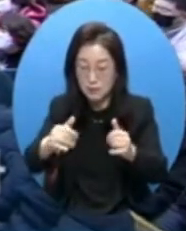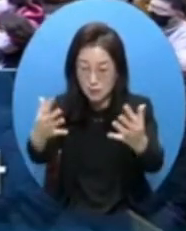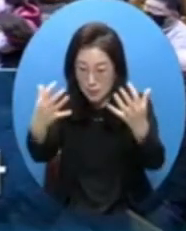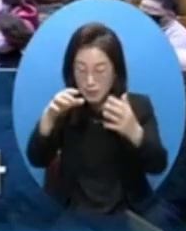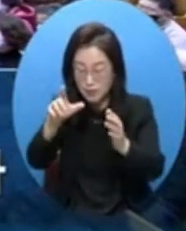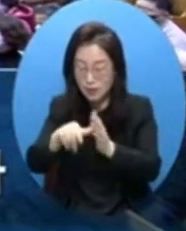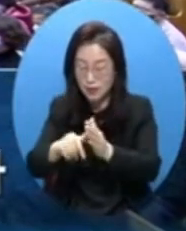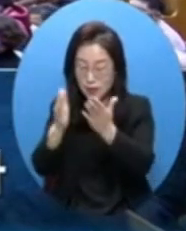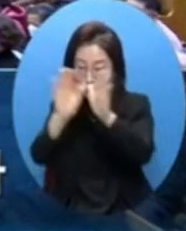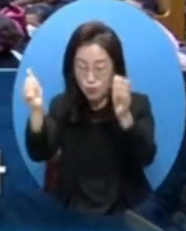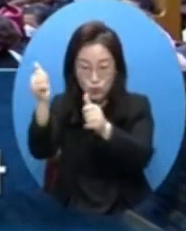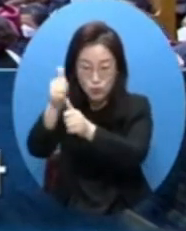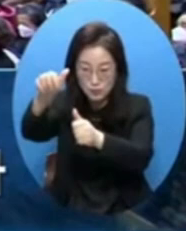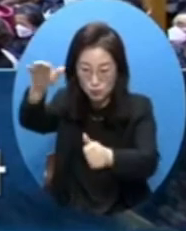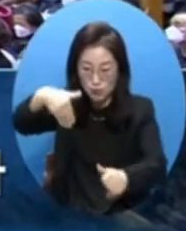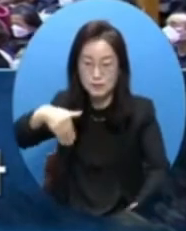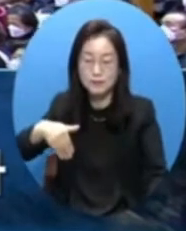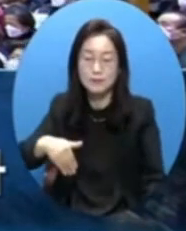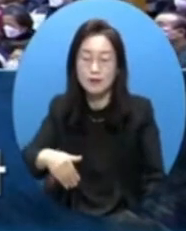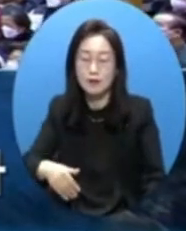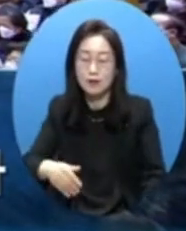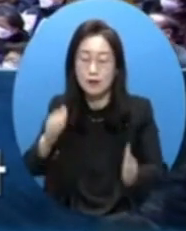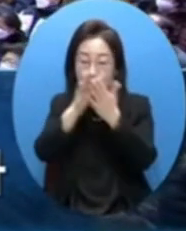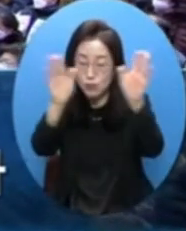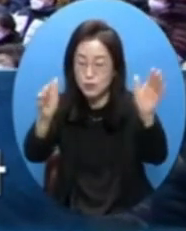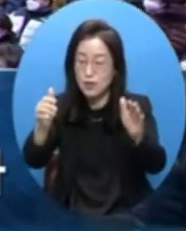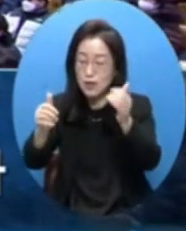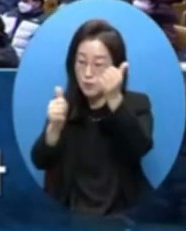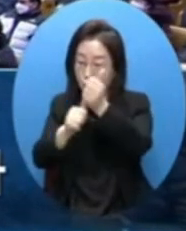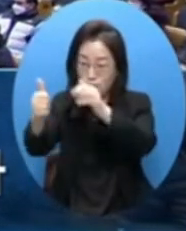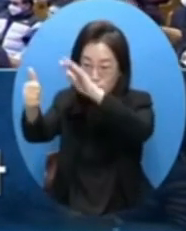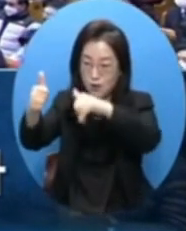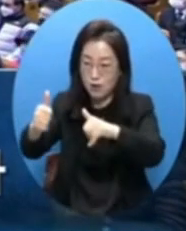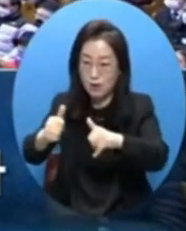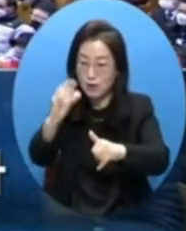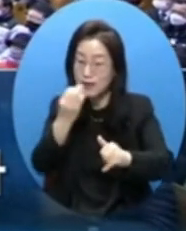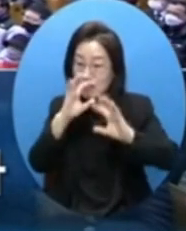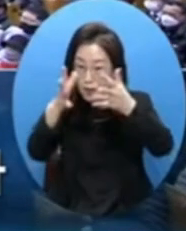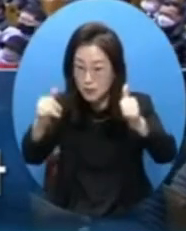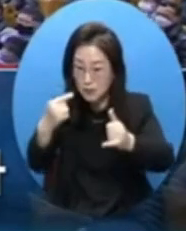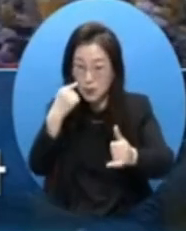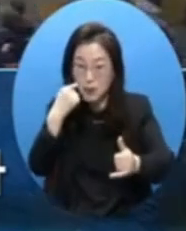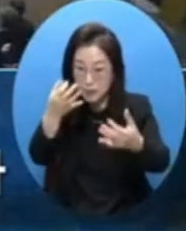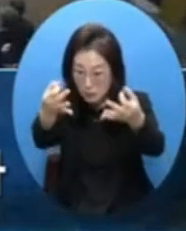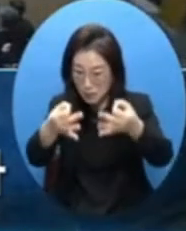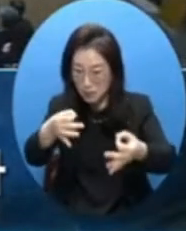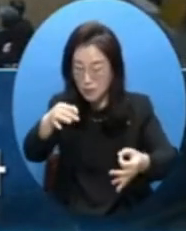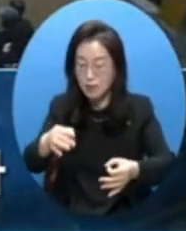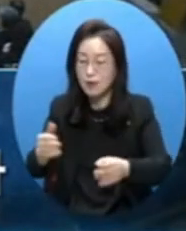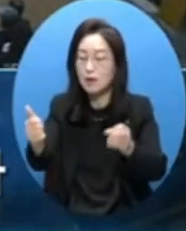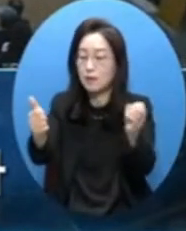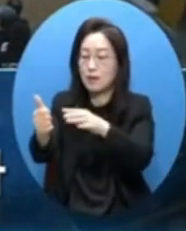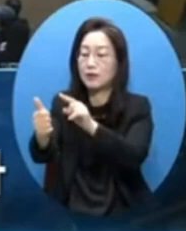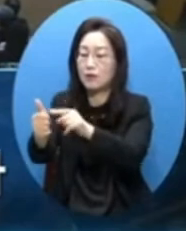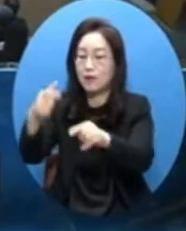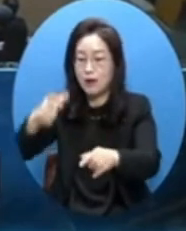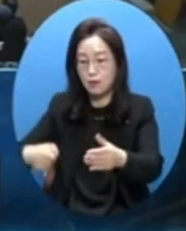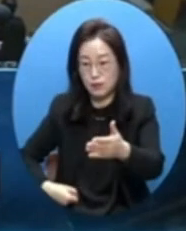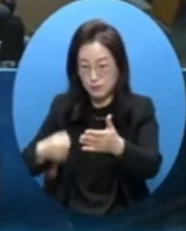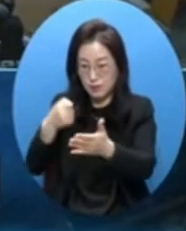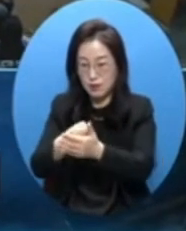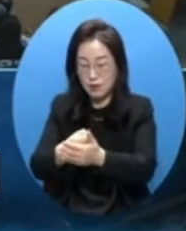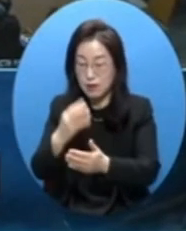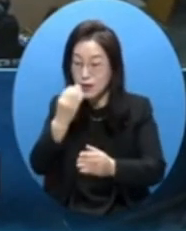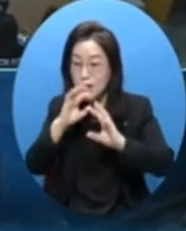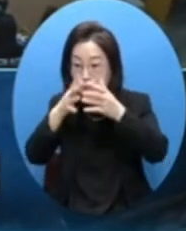신명기 31장 7절 8절입니다 모세가 여호수아를 불러 온 이스라엘 목전에서 그에게 이르되 너는 강하고 담대하라. 너는 이